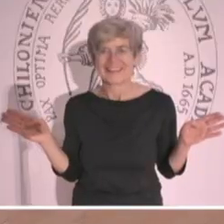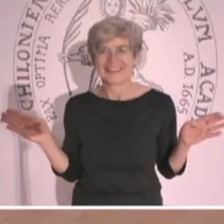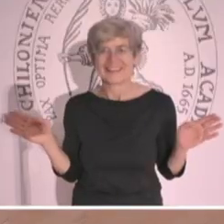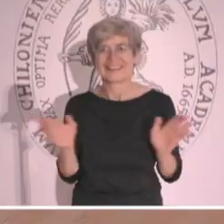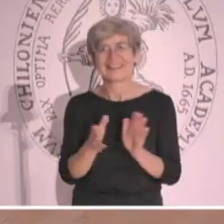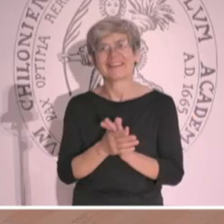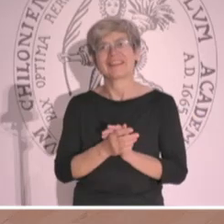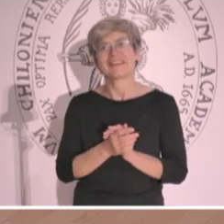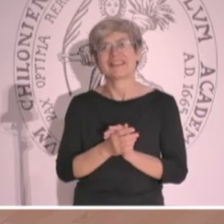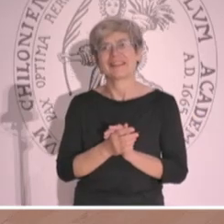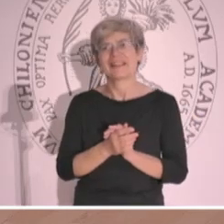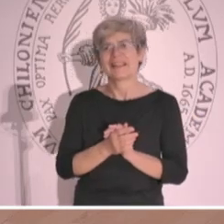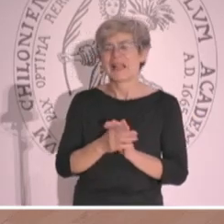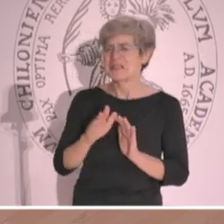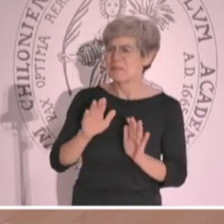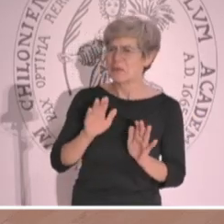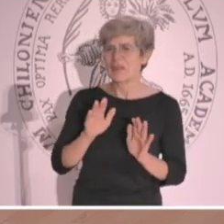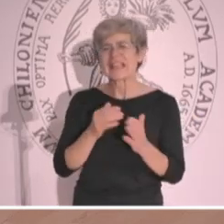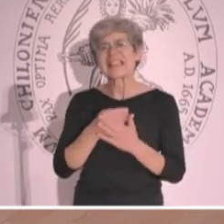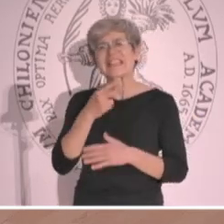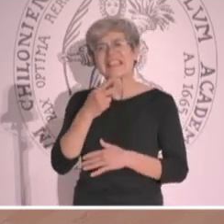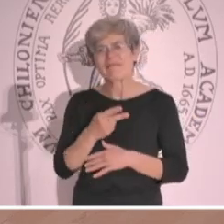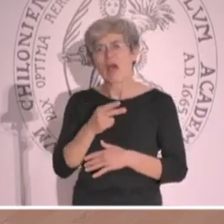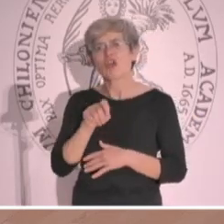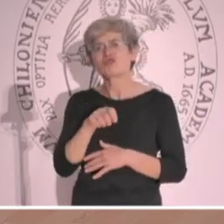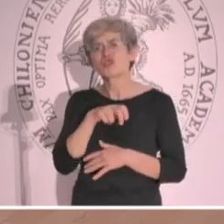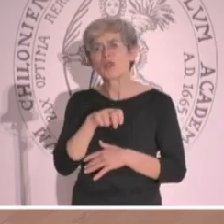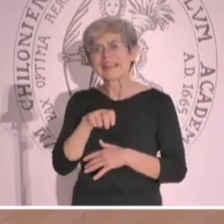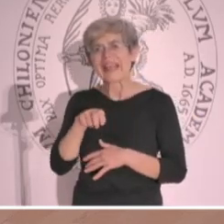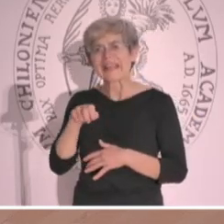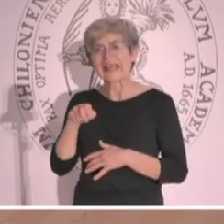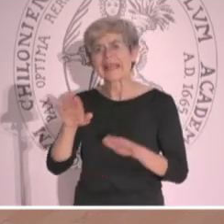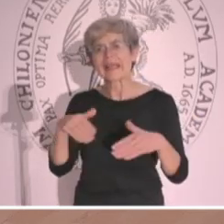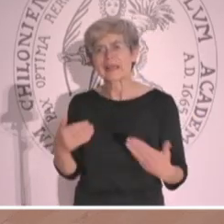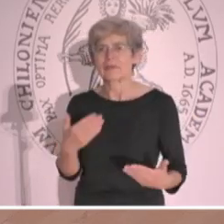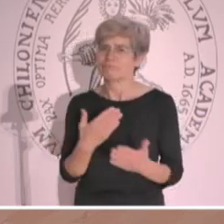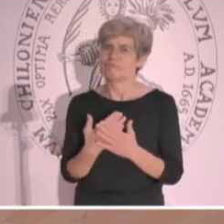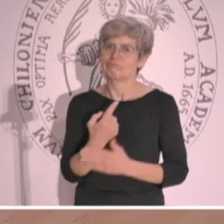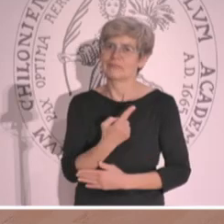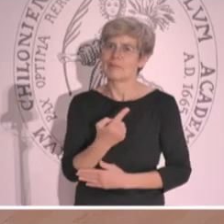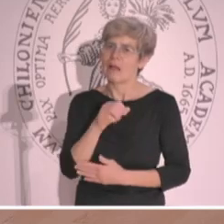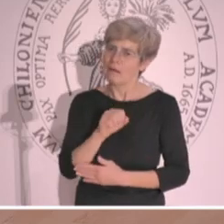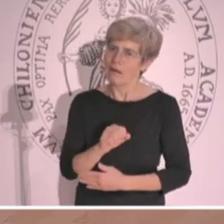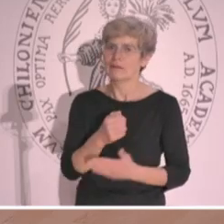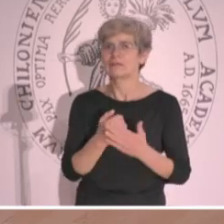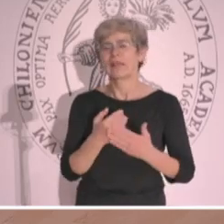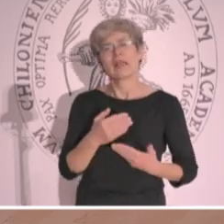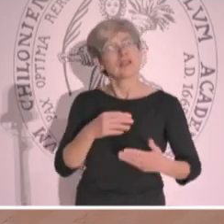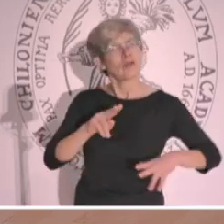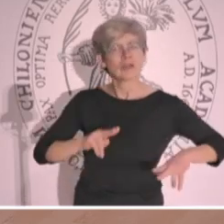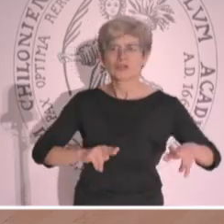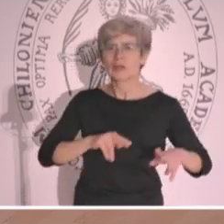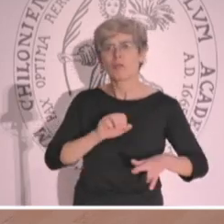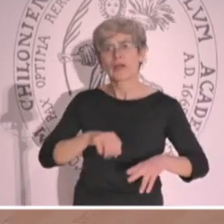Fächerkulturen. Annähernd 200 Studiengänge. Also nutzen Sie auch die Vielfalt, die vielen Möglichkeiten unserer